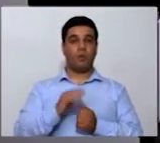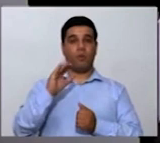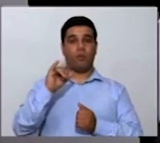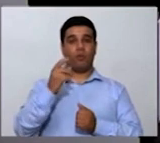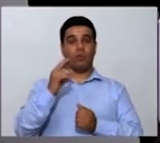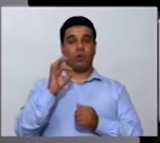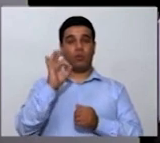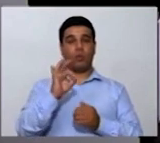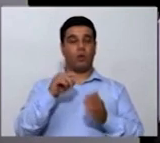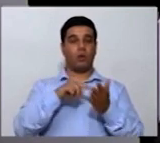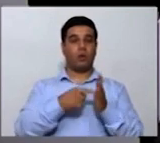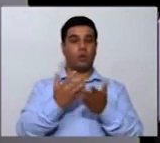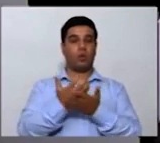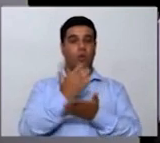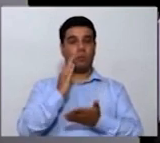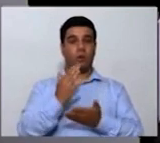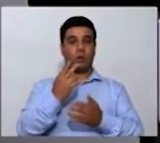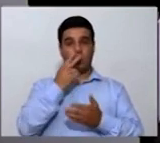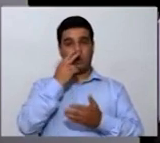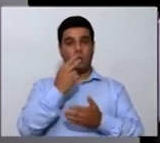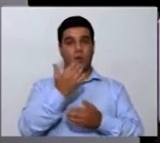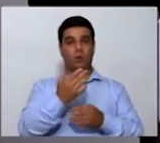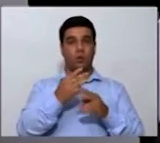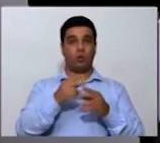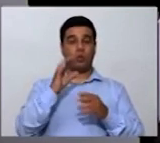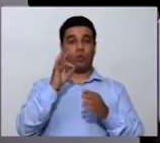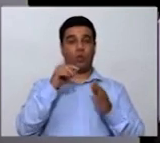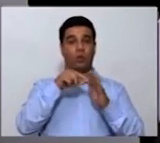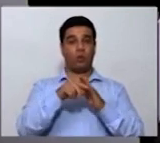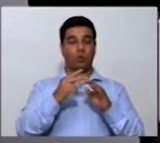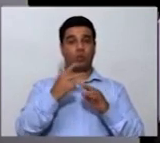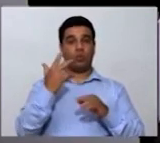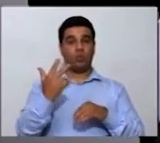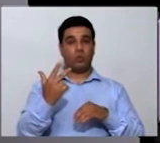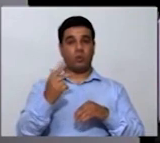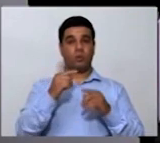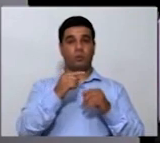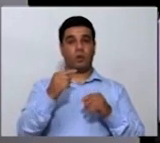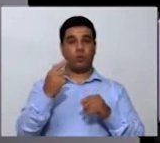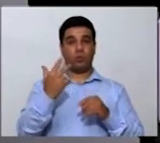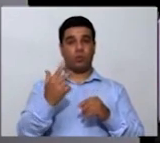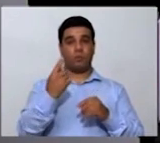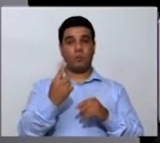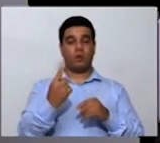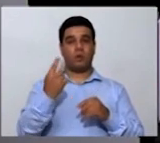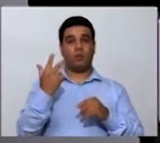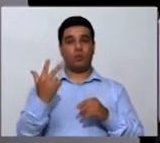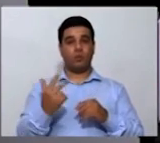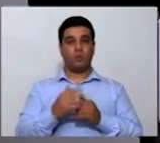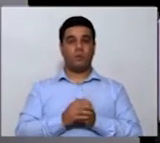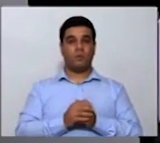Funksiya nollarini toping. Demak, qaraymiz, funksiya nollarimiz 3 ta ekan. Minus 3, 1 va